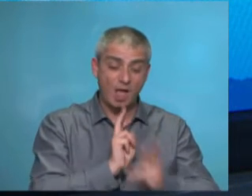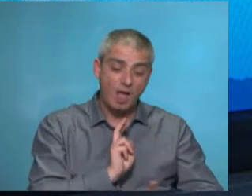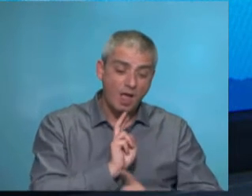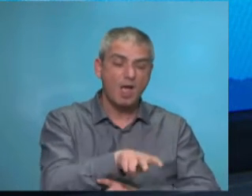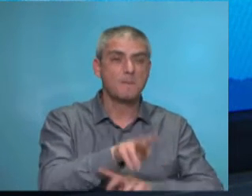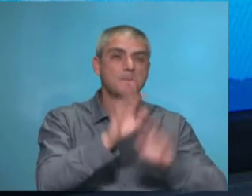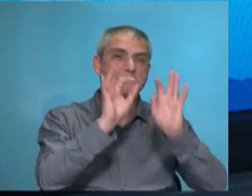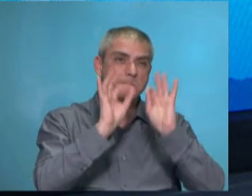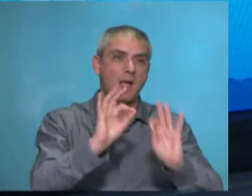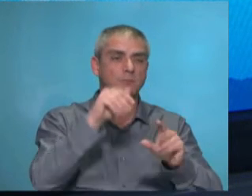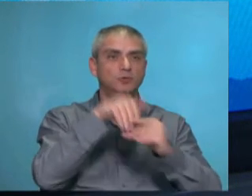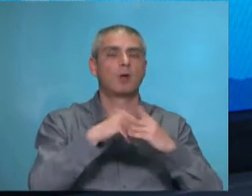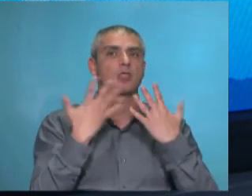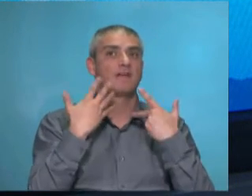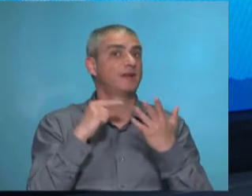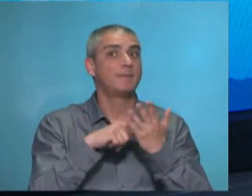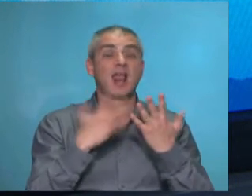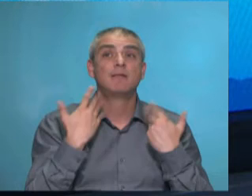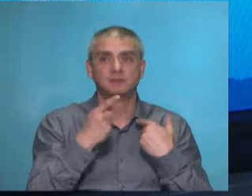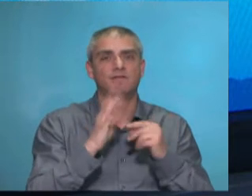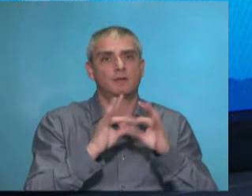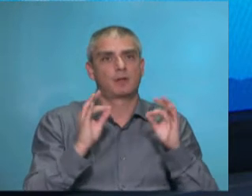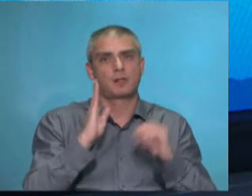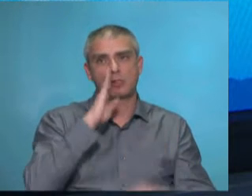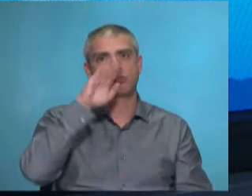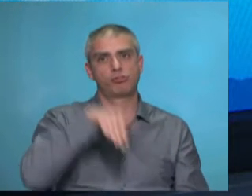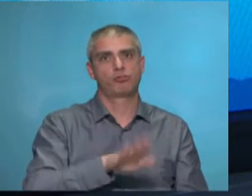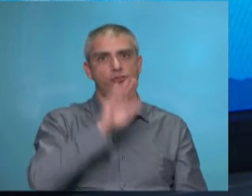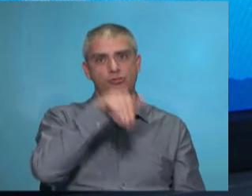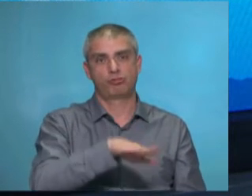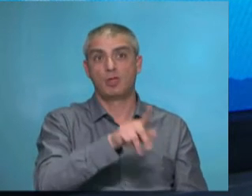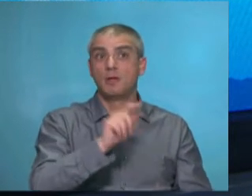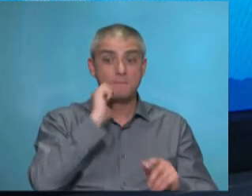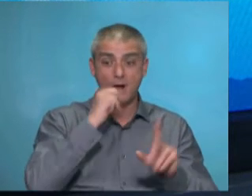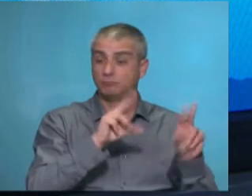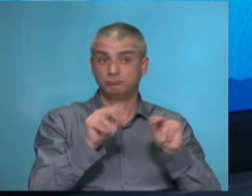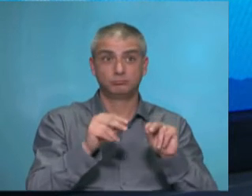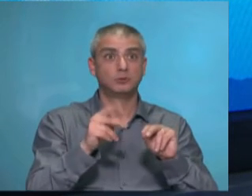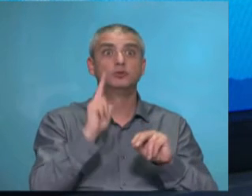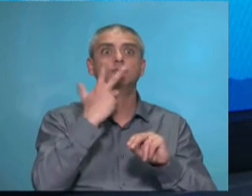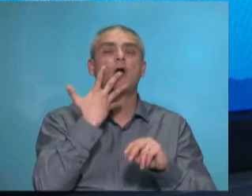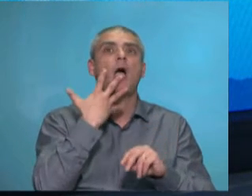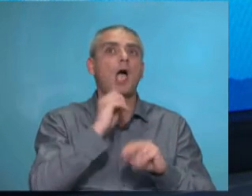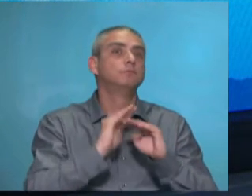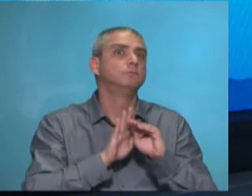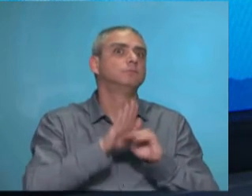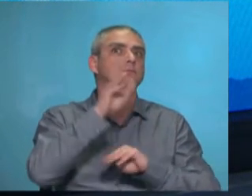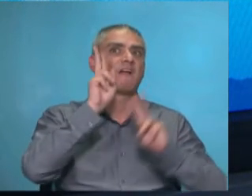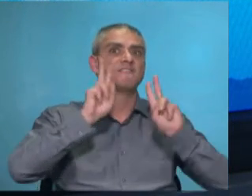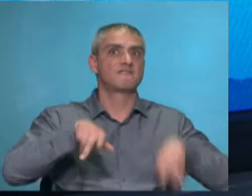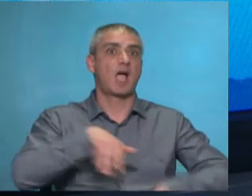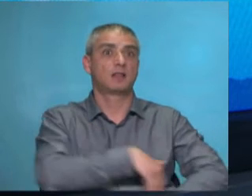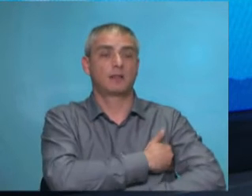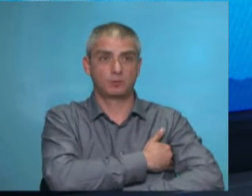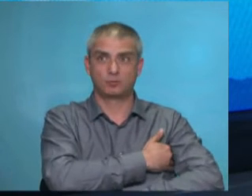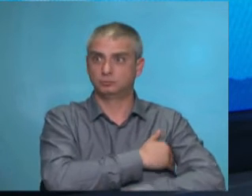ממש לתוך האביב כי מזג האוויר מתחיל לזגזג אז מחר דומה להיום שלישי יום מאוד חם עלייה ניכרת בטמפרטורות